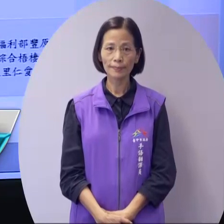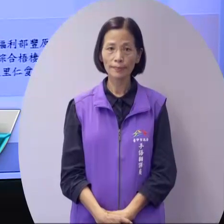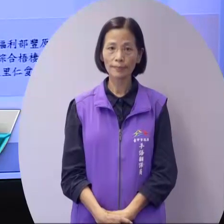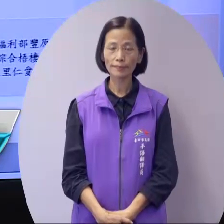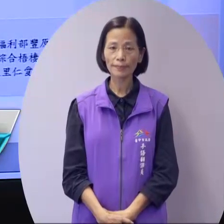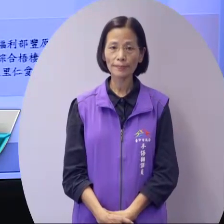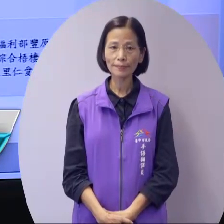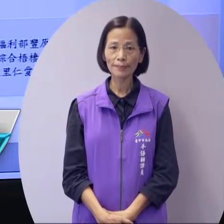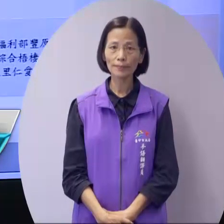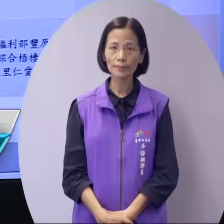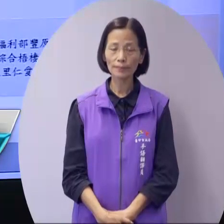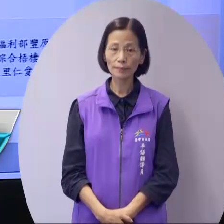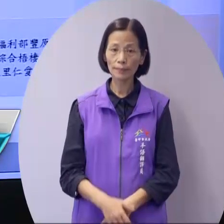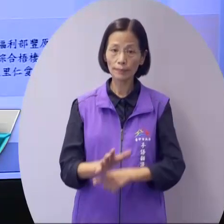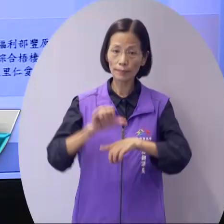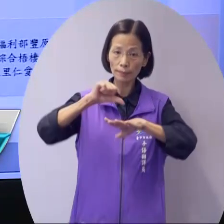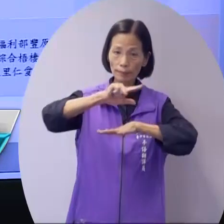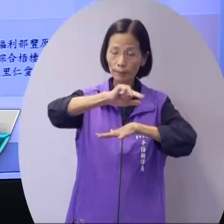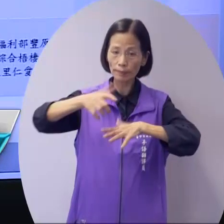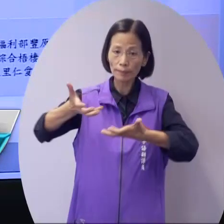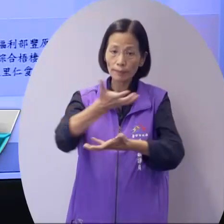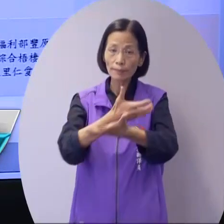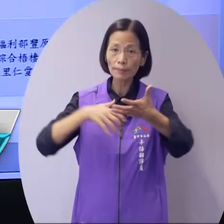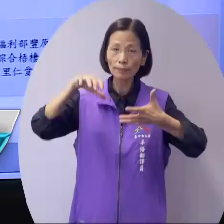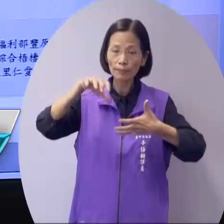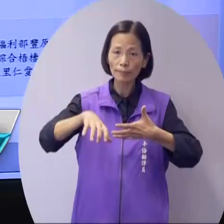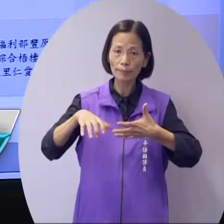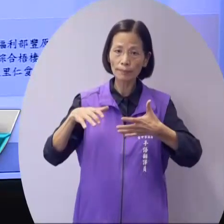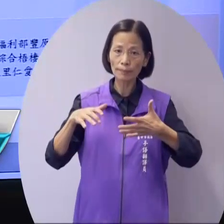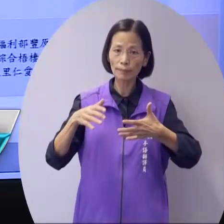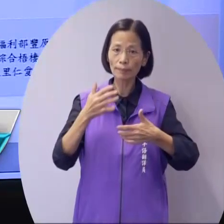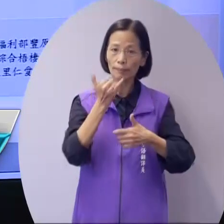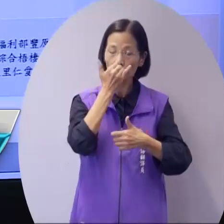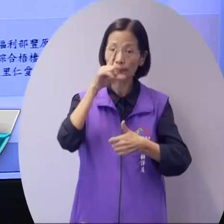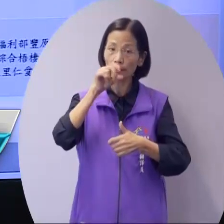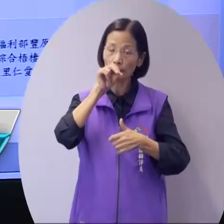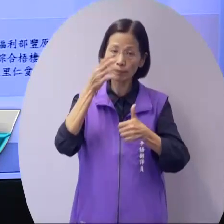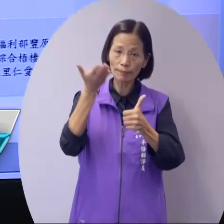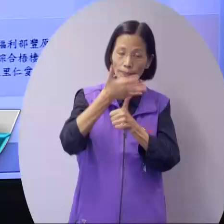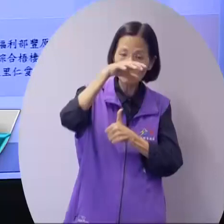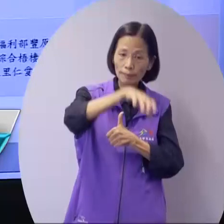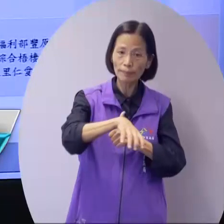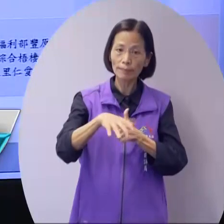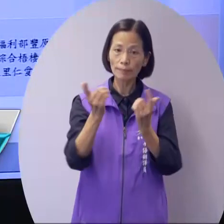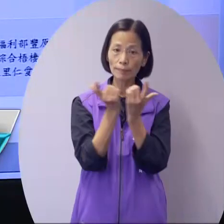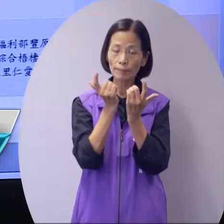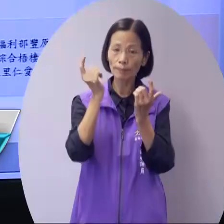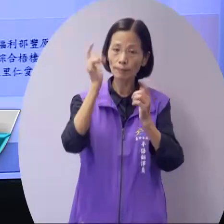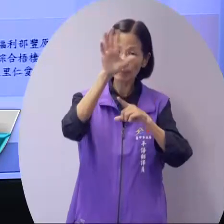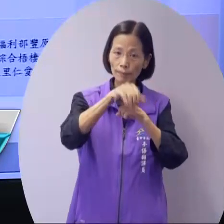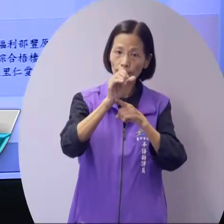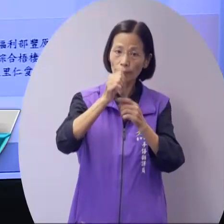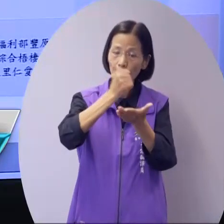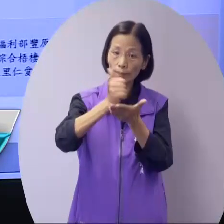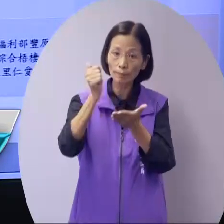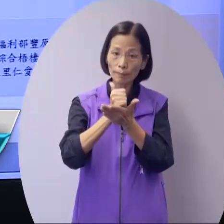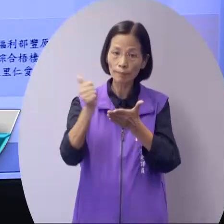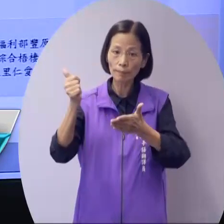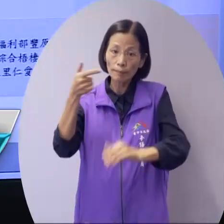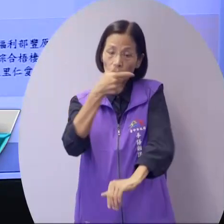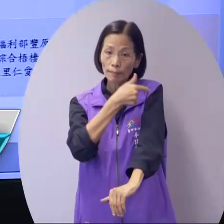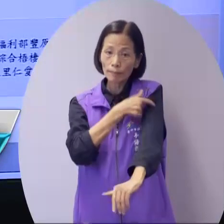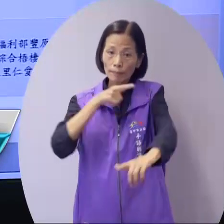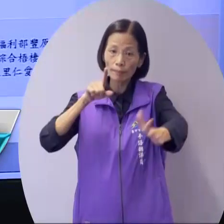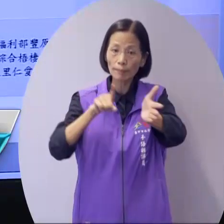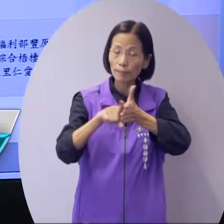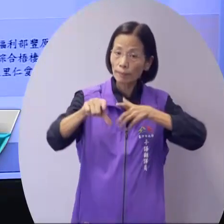还有办理农产品批发市场及屠宰场，还有5期一港北农因事业者疫苗的接种专案。那目前